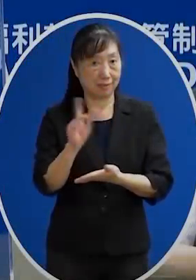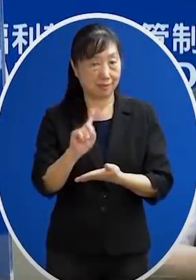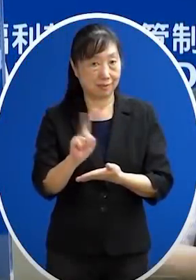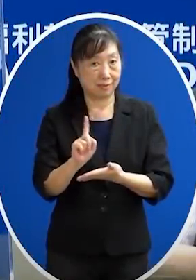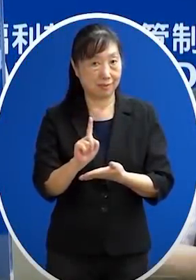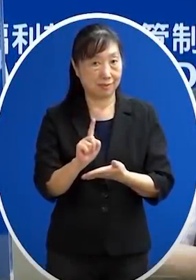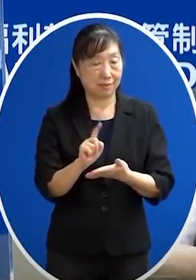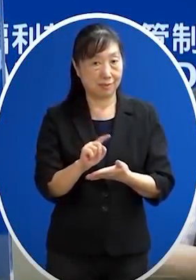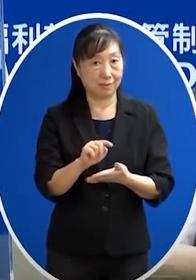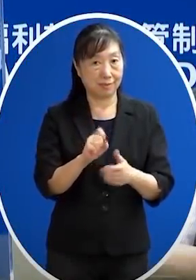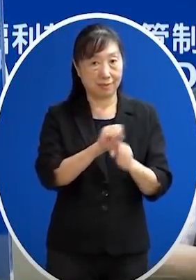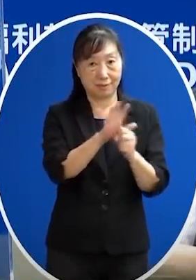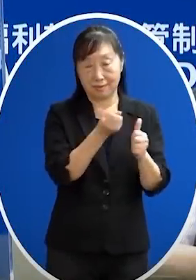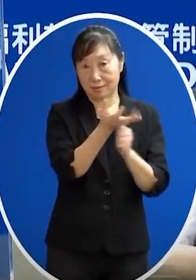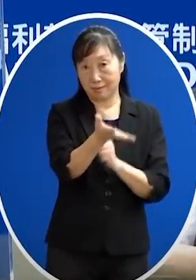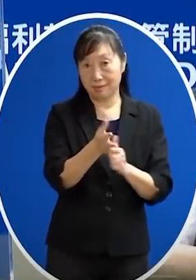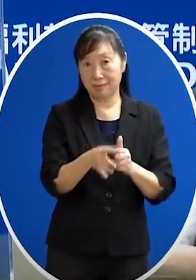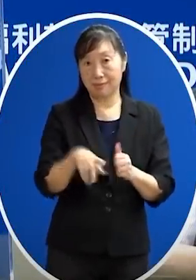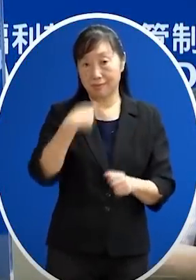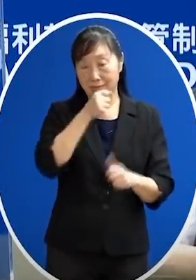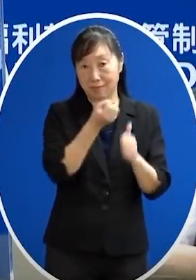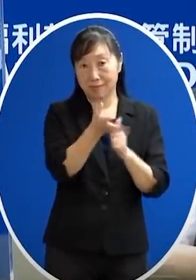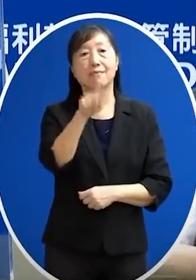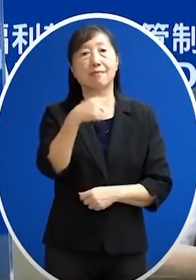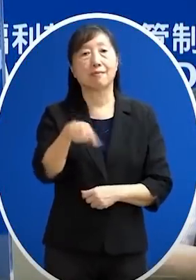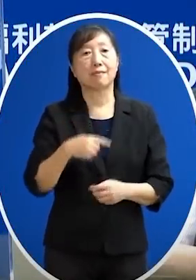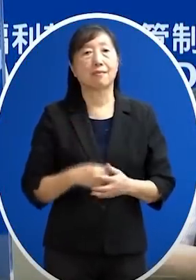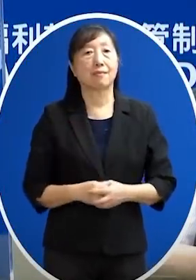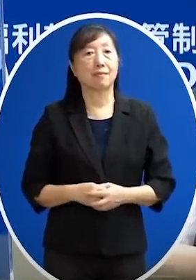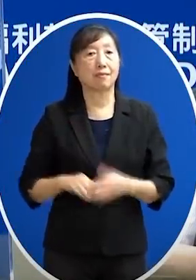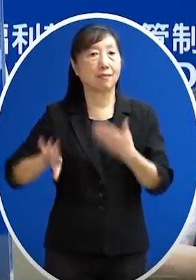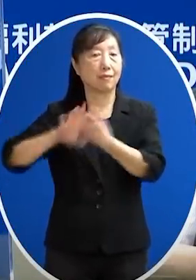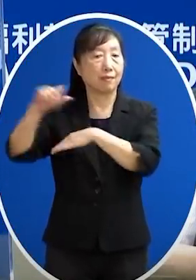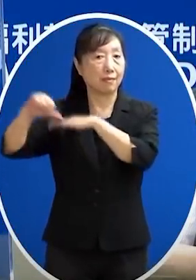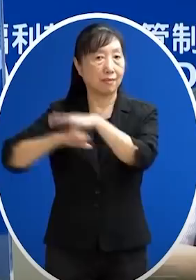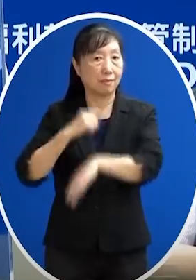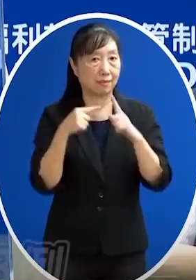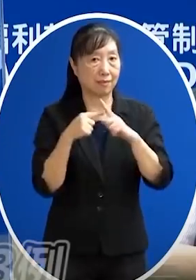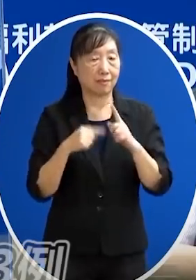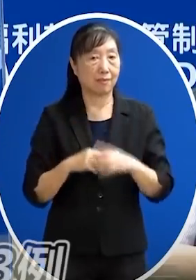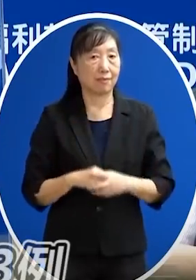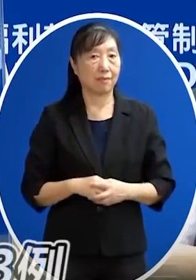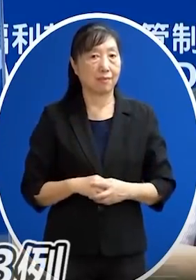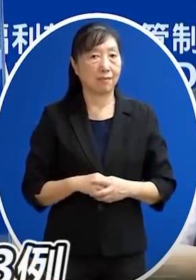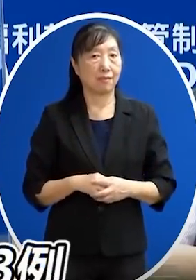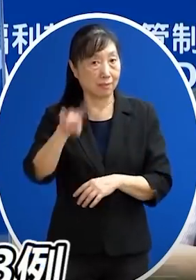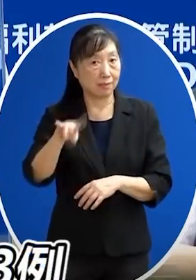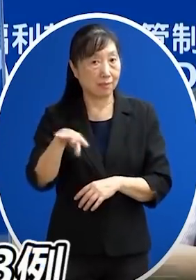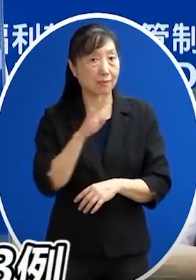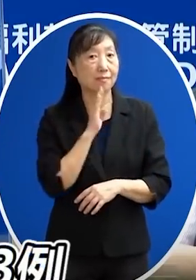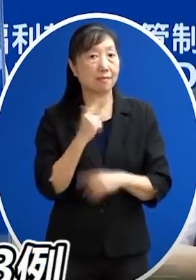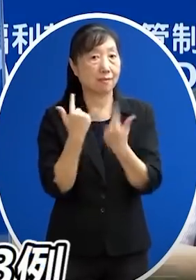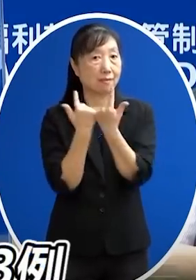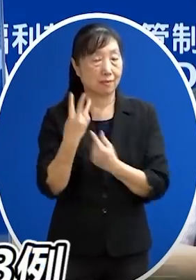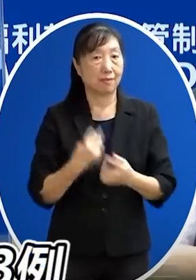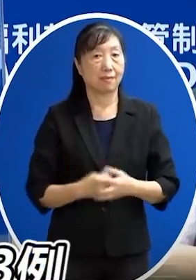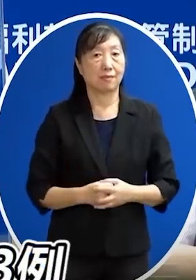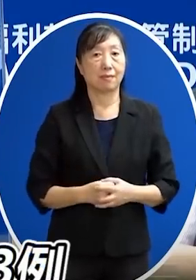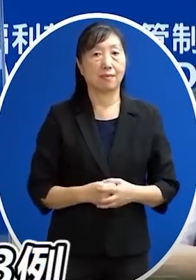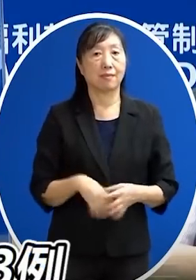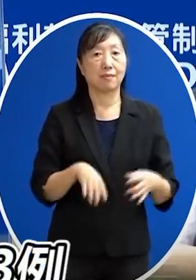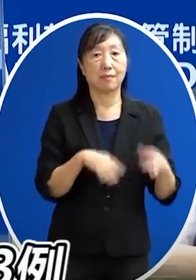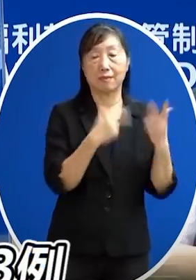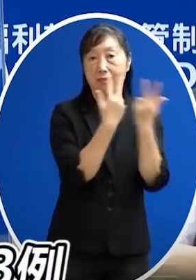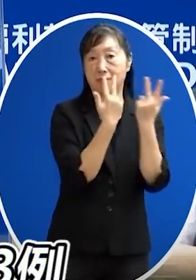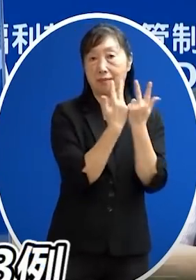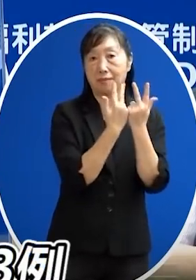间的确定的病例有本土病例六例，那境外移入有四例，那居住的县市台北市三例，新